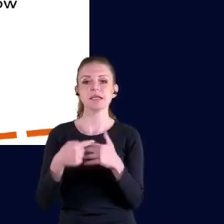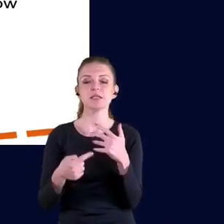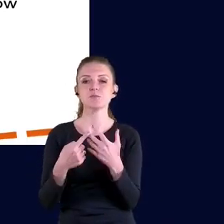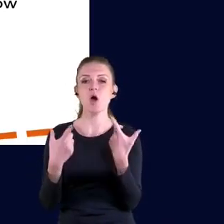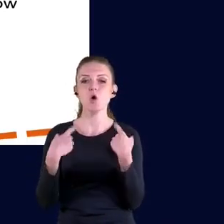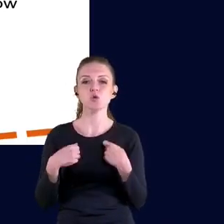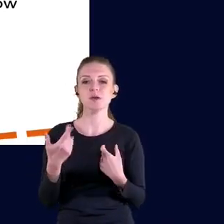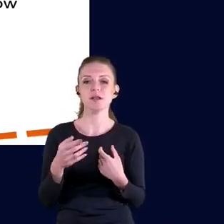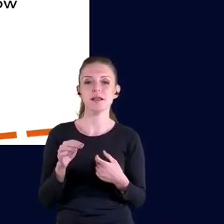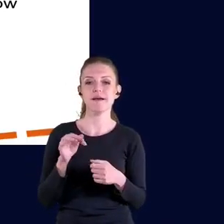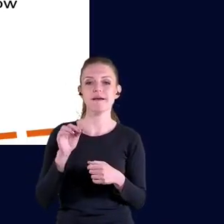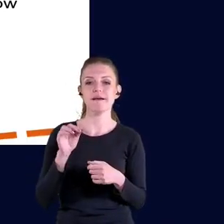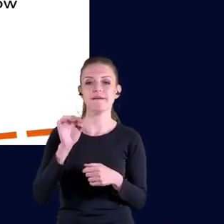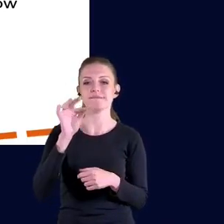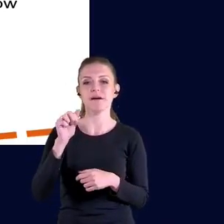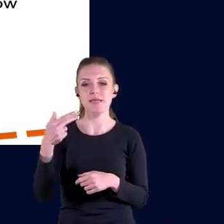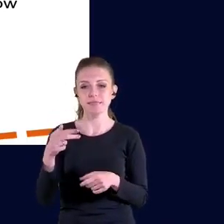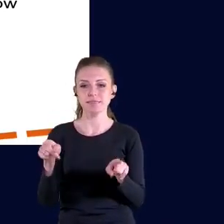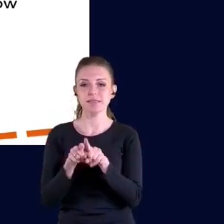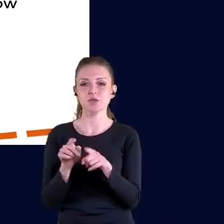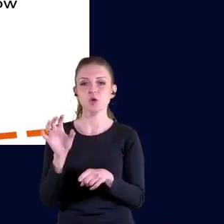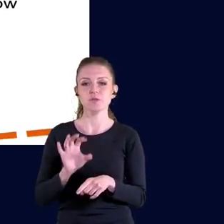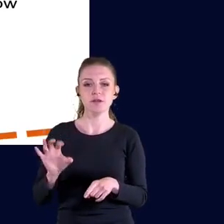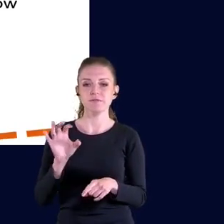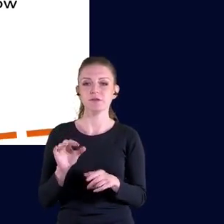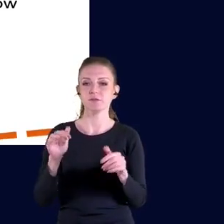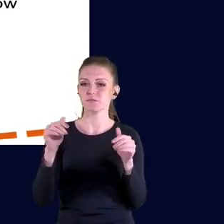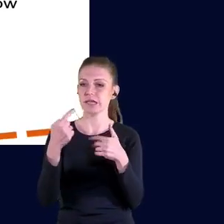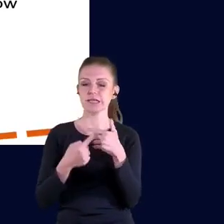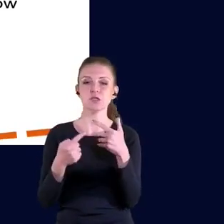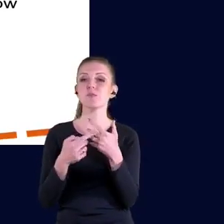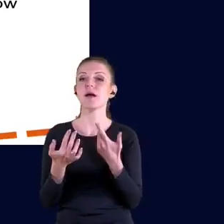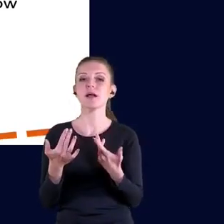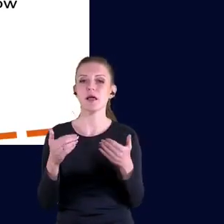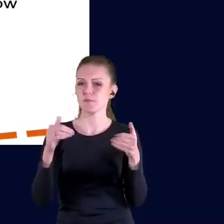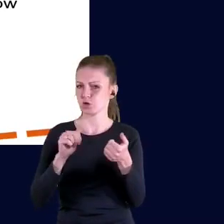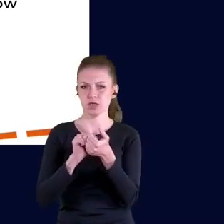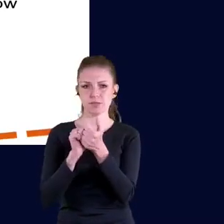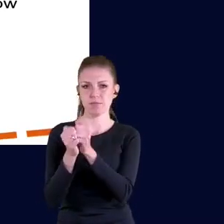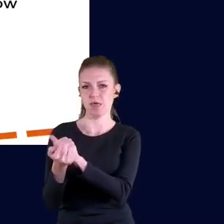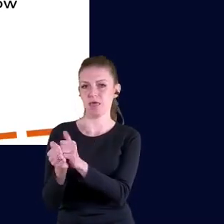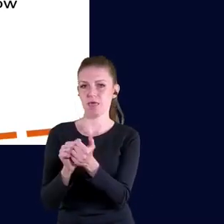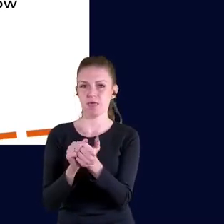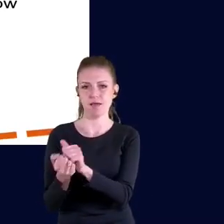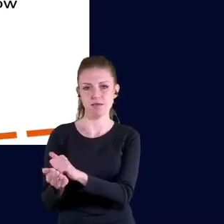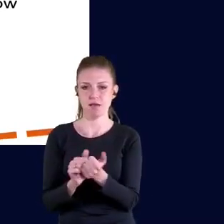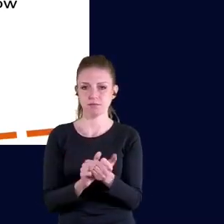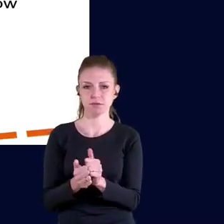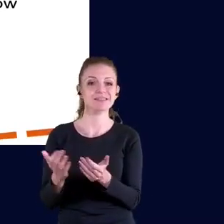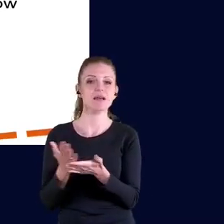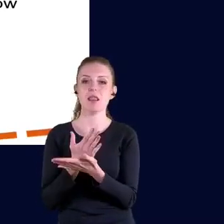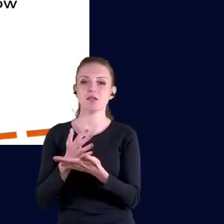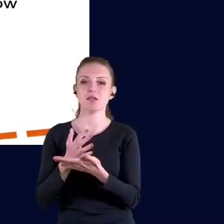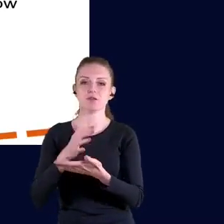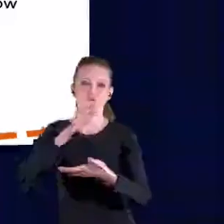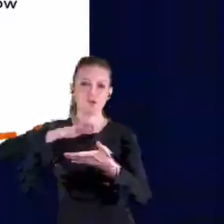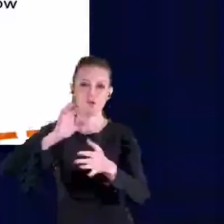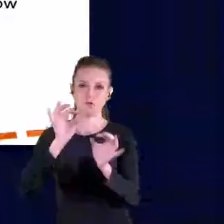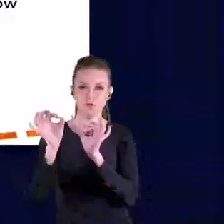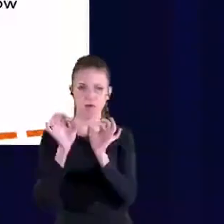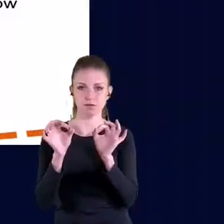obserwatorów danego fanpejdża może się zmieniać w zależności od wielu czynników między innymi o treści umieszczane informacje